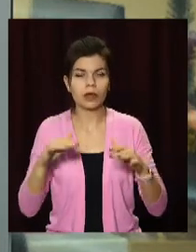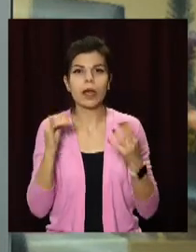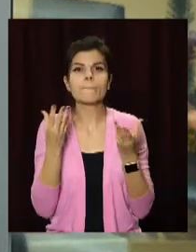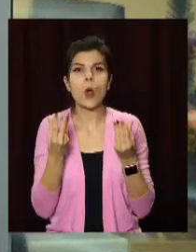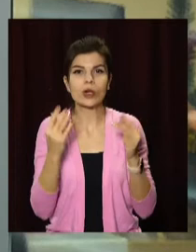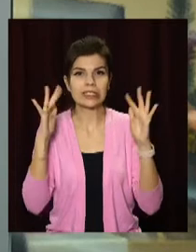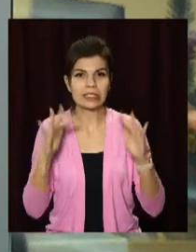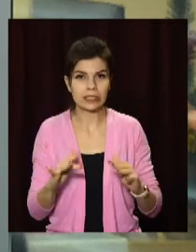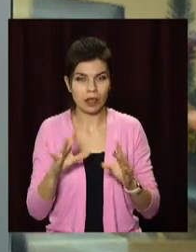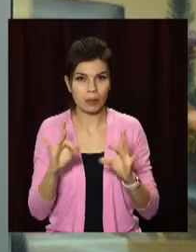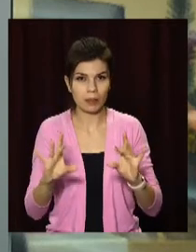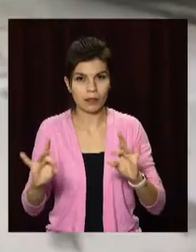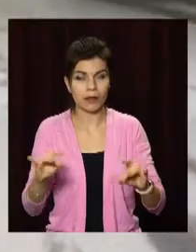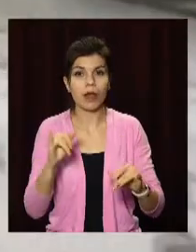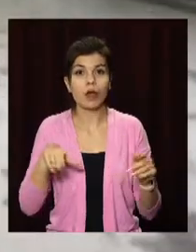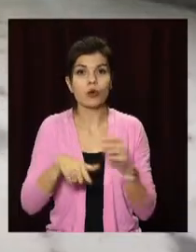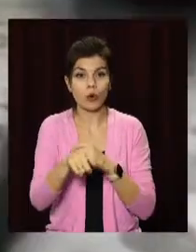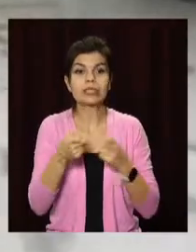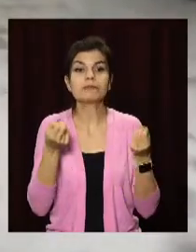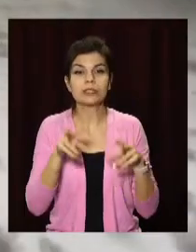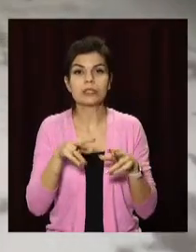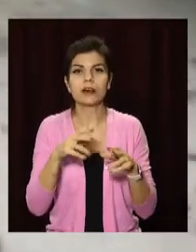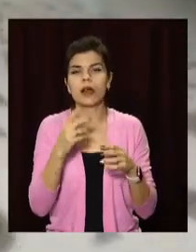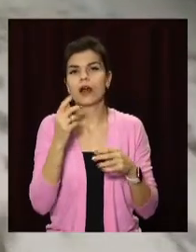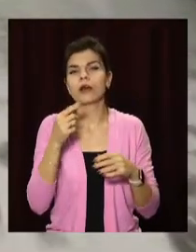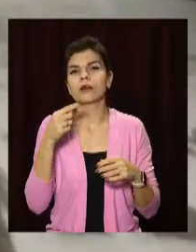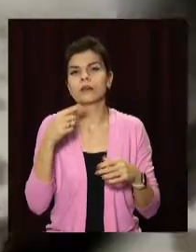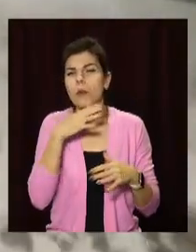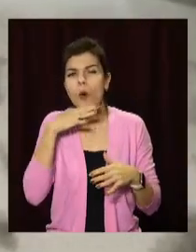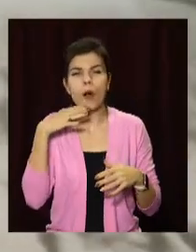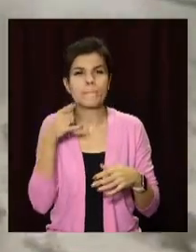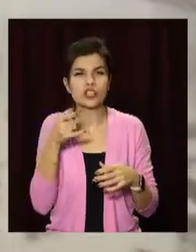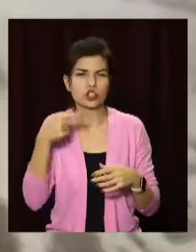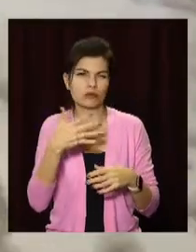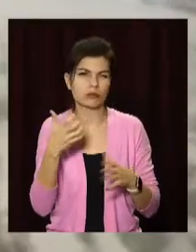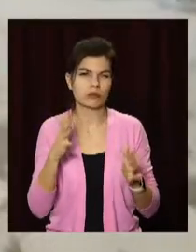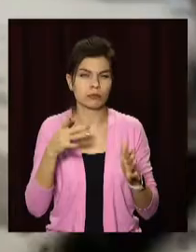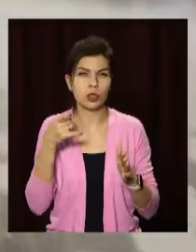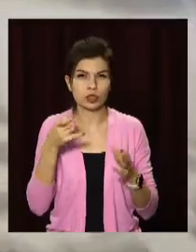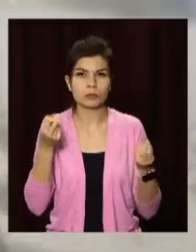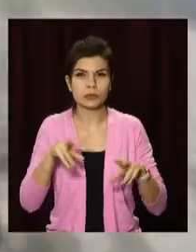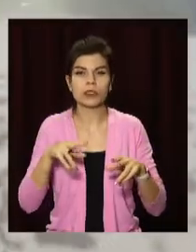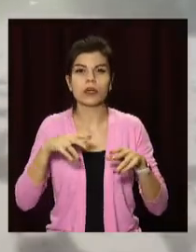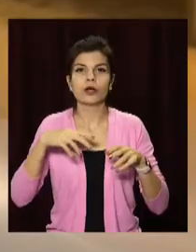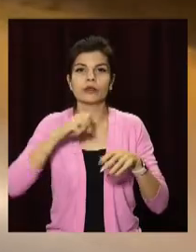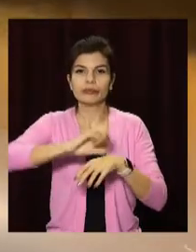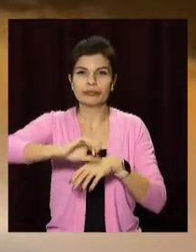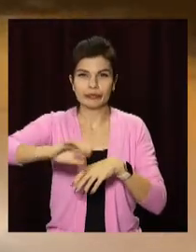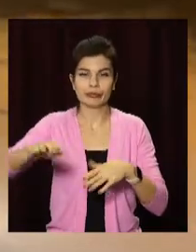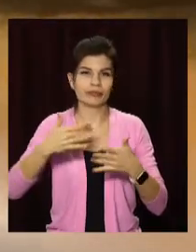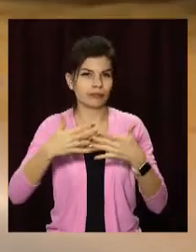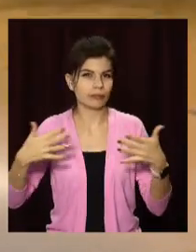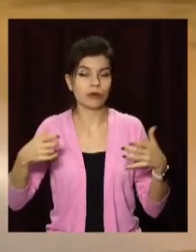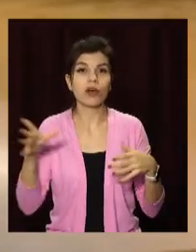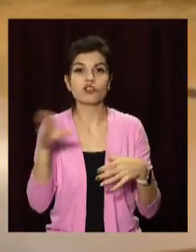мокрого снігу. Тому на розчистку доріг вийшло майже 150 снігоприбиральних машин. За даними обласної адміністрації, всі